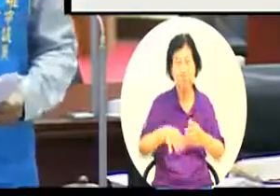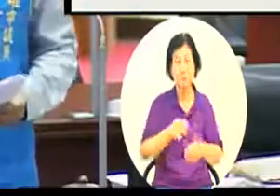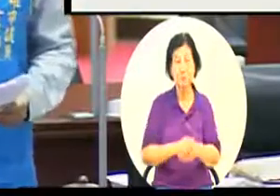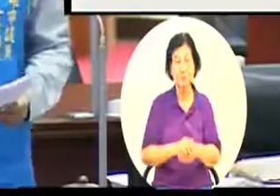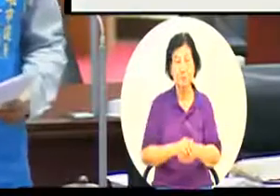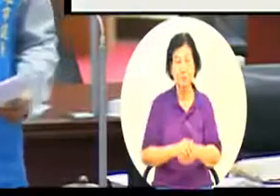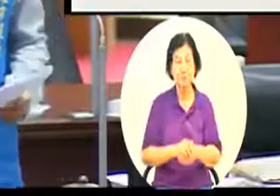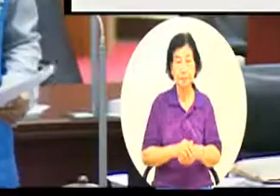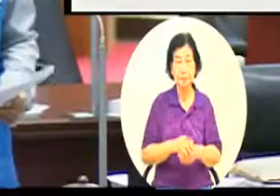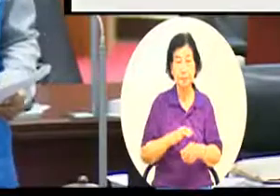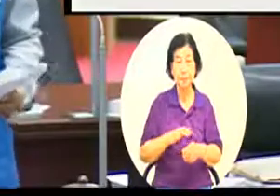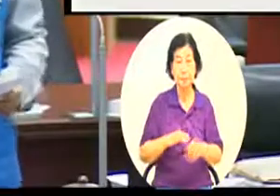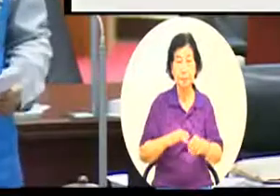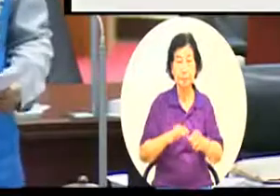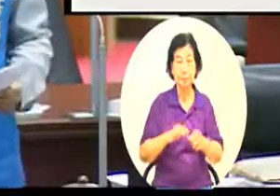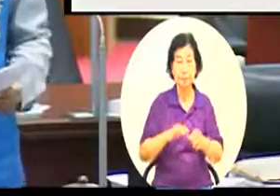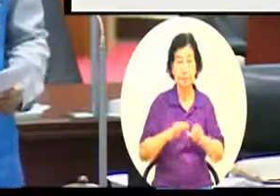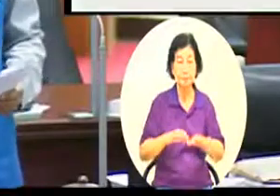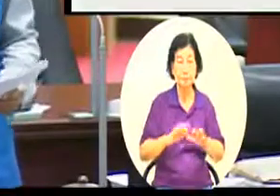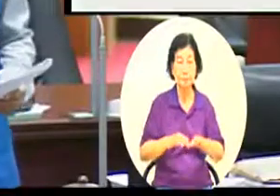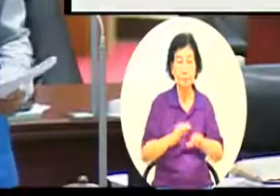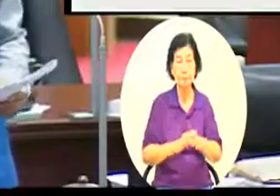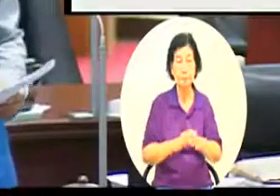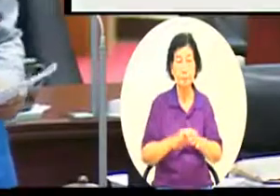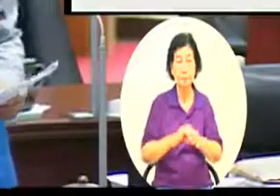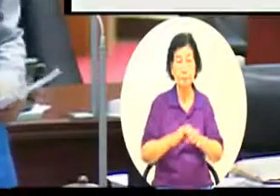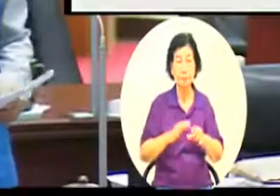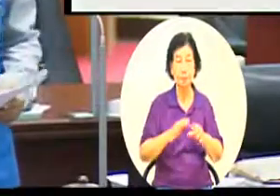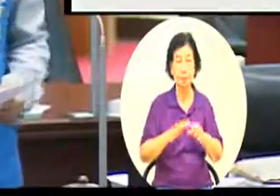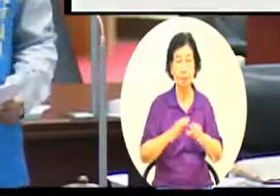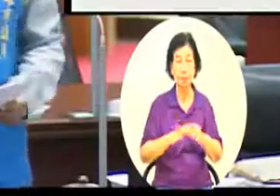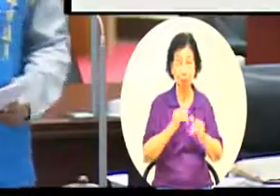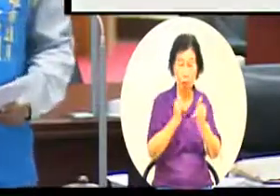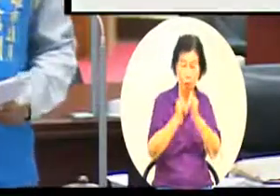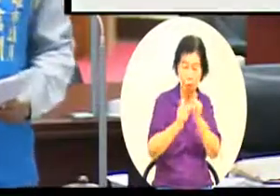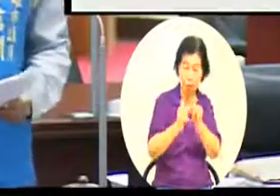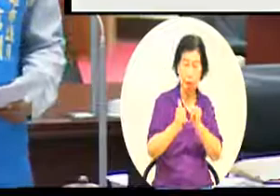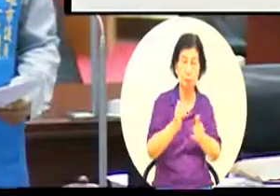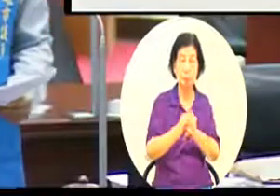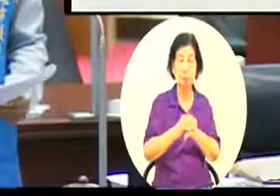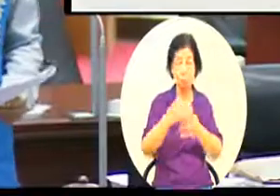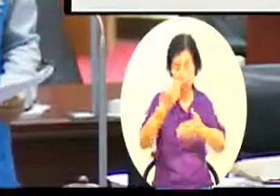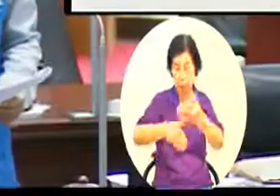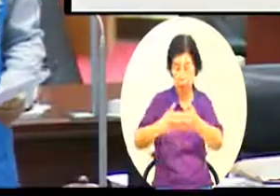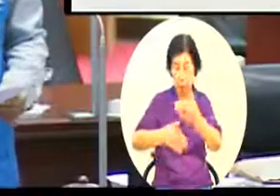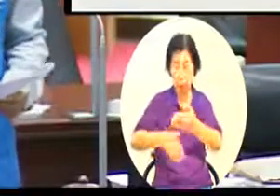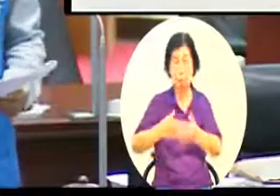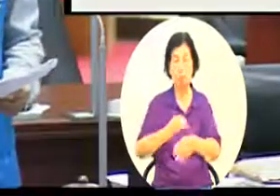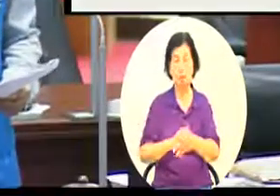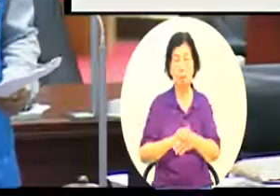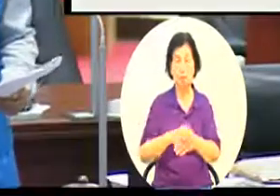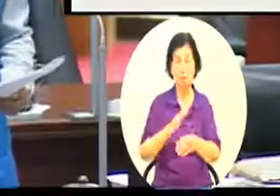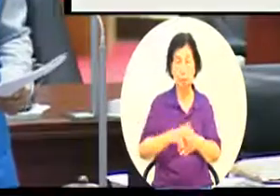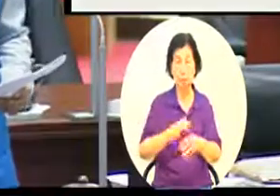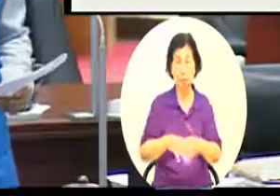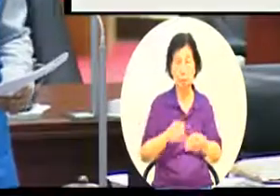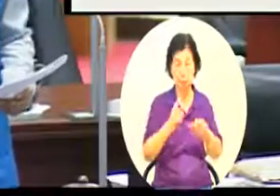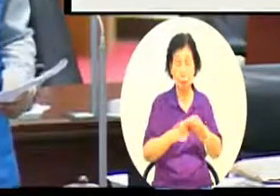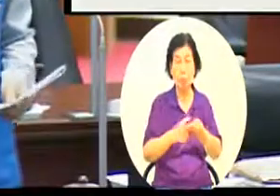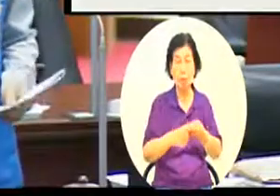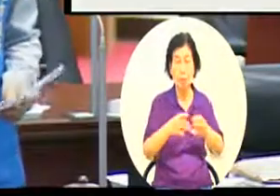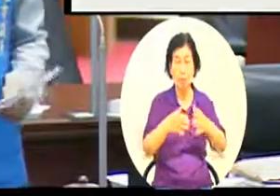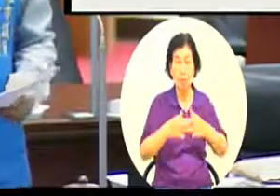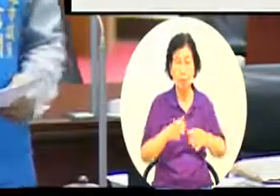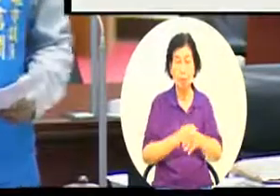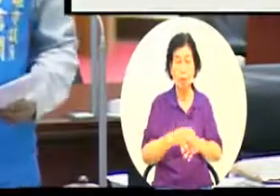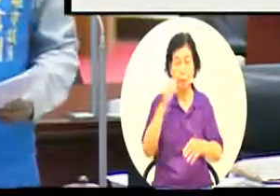口一直还有在负成长啊，主要原因就是我们就是没有一个就业机会嘛，导致